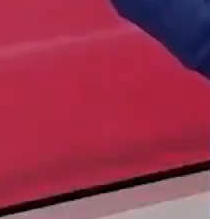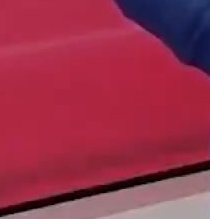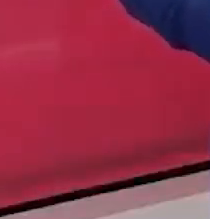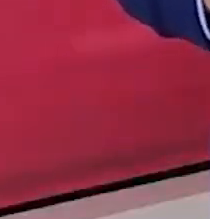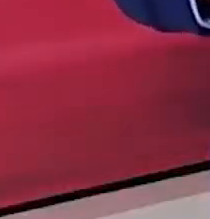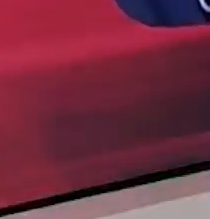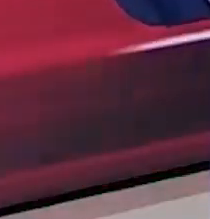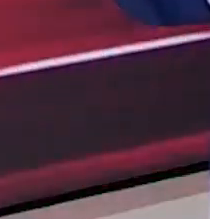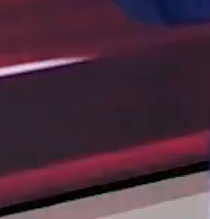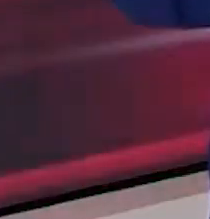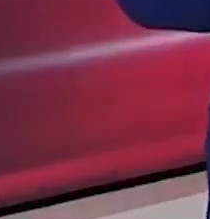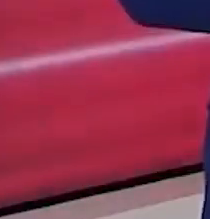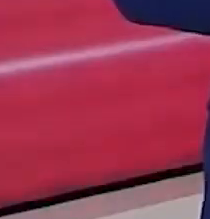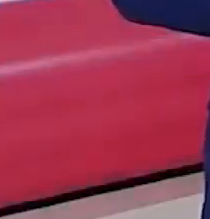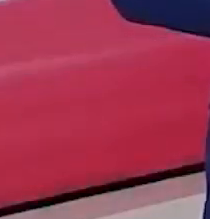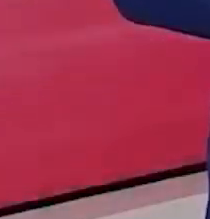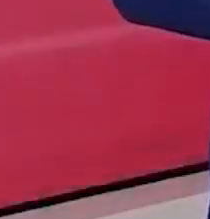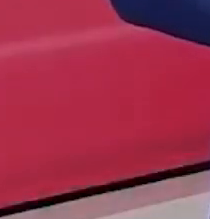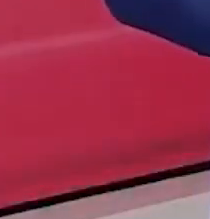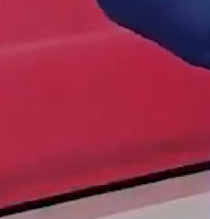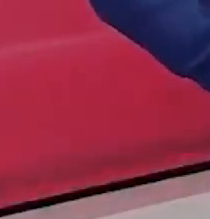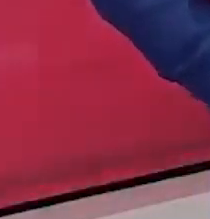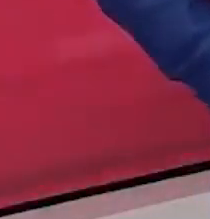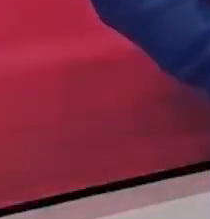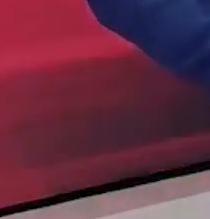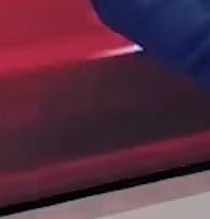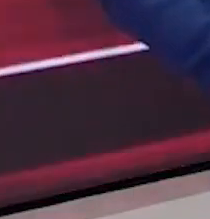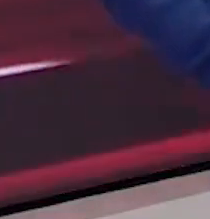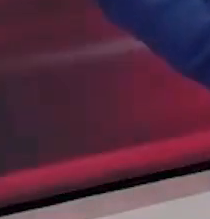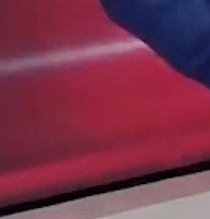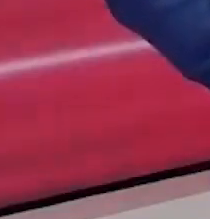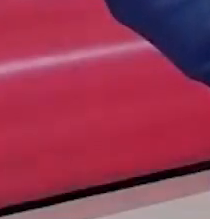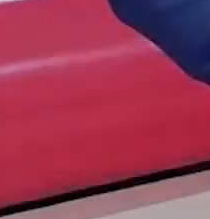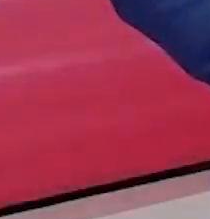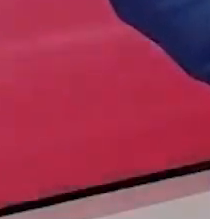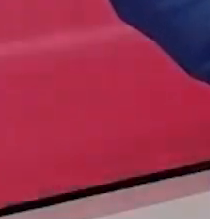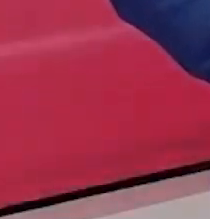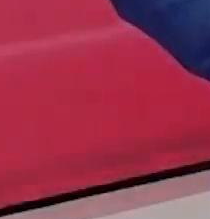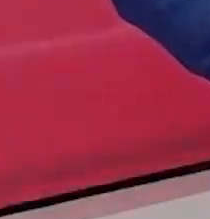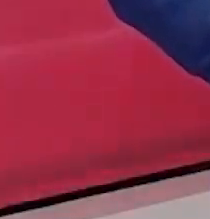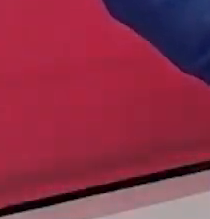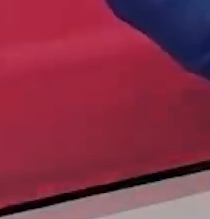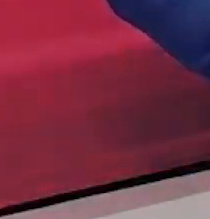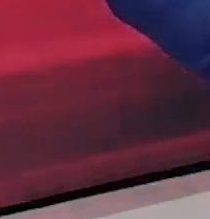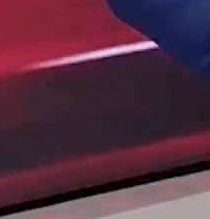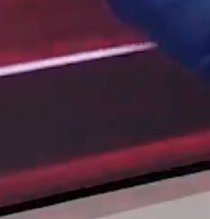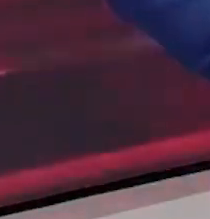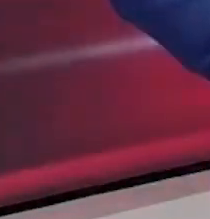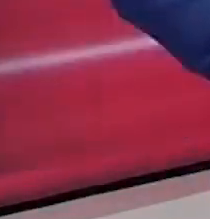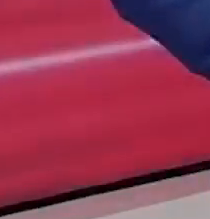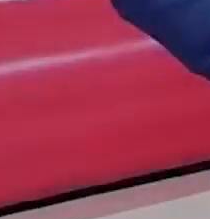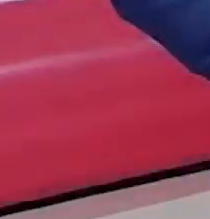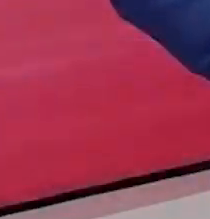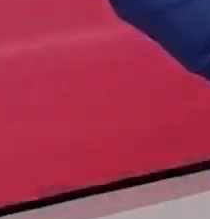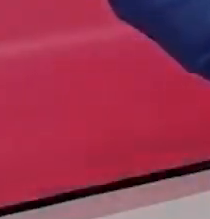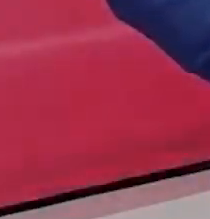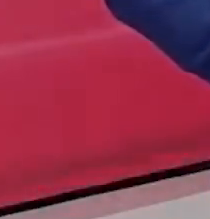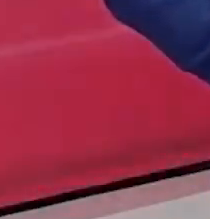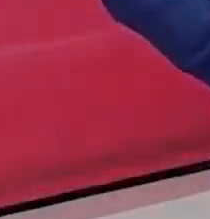Mga kapuso, para laging una sa mga balita, bisitahin at mag-subscribe sa GMA Integrated News sa YouTube. Sa mga kapuso